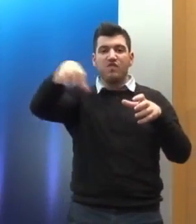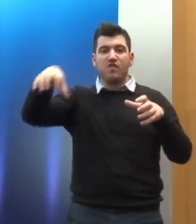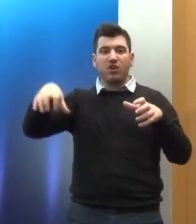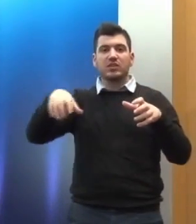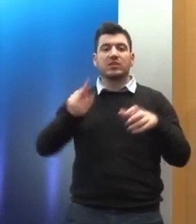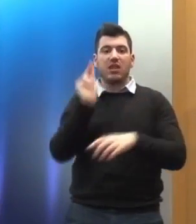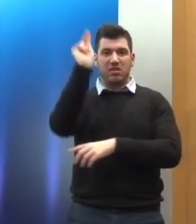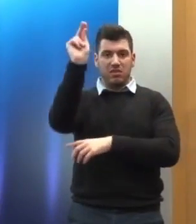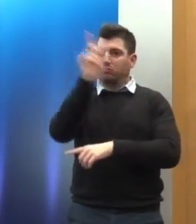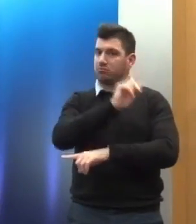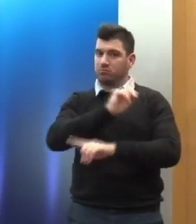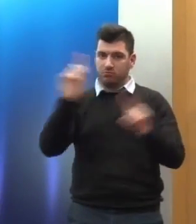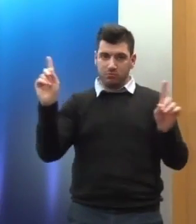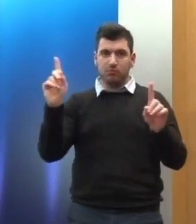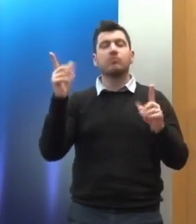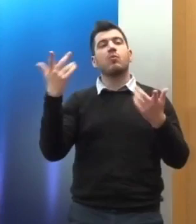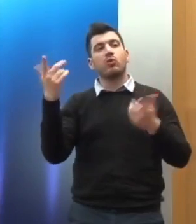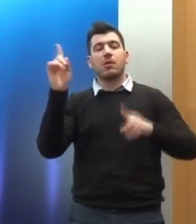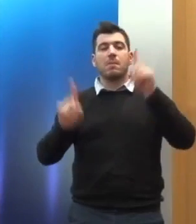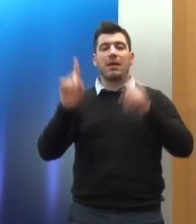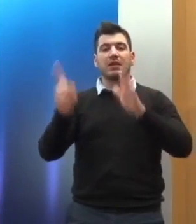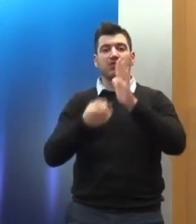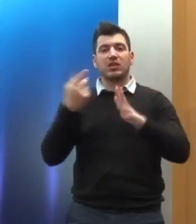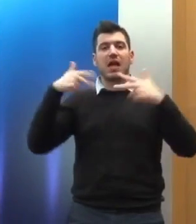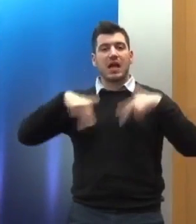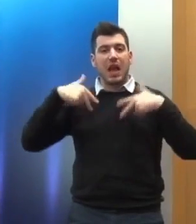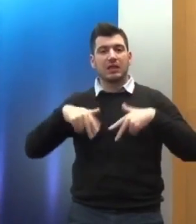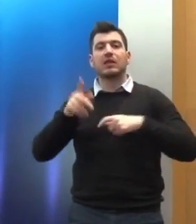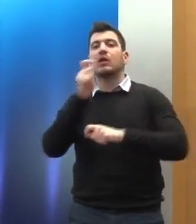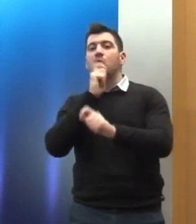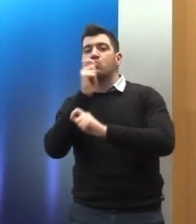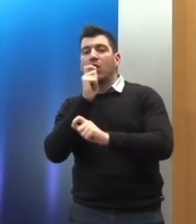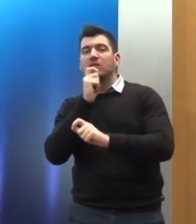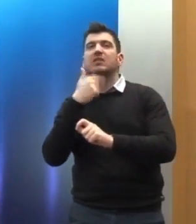τα κράτη και οι πολιτικοί μπαίνουν στον πειρασμό να μην τις εφαρμόσουν.